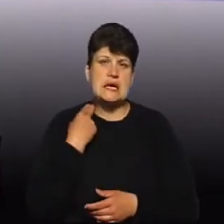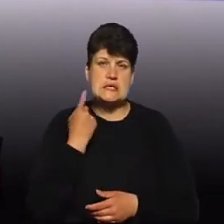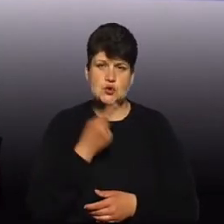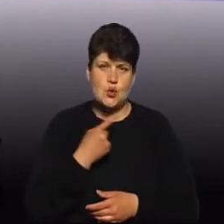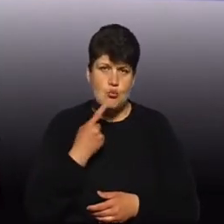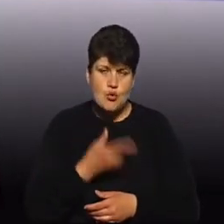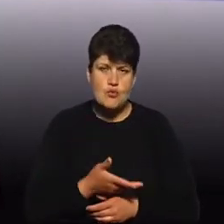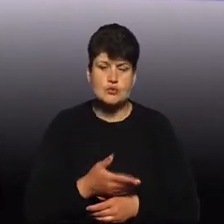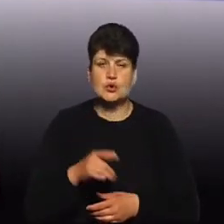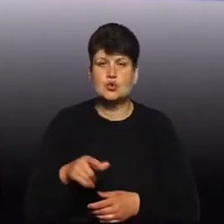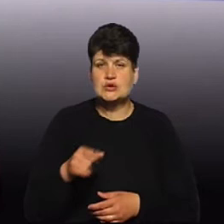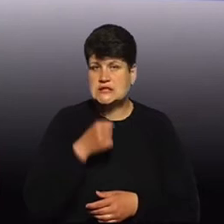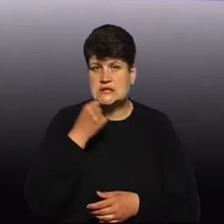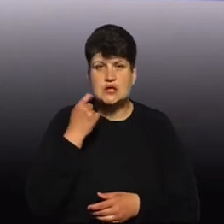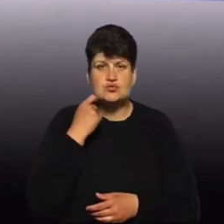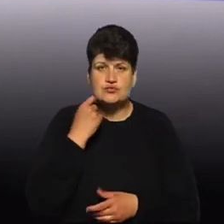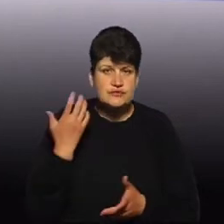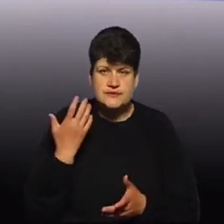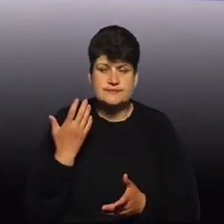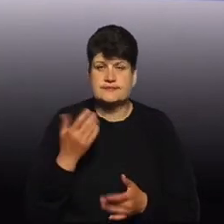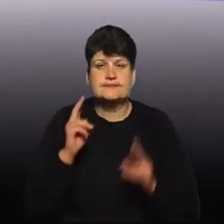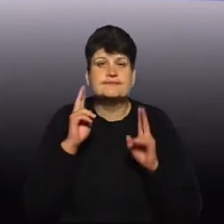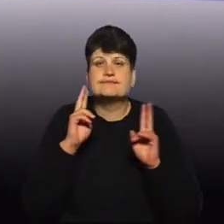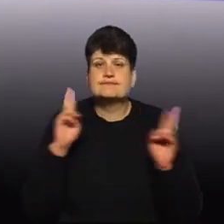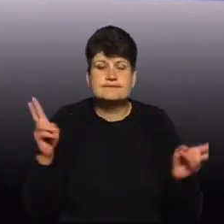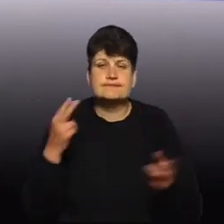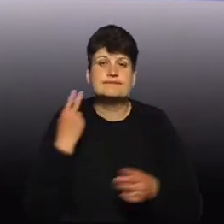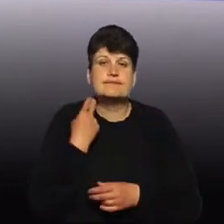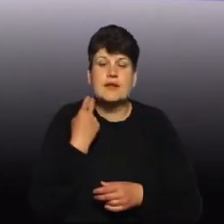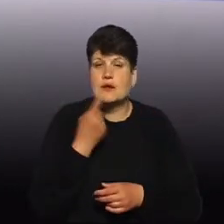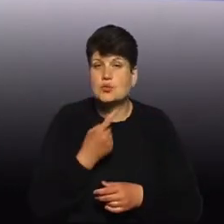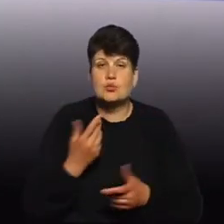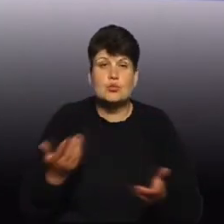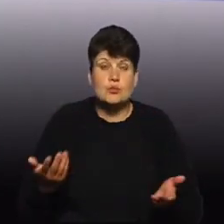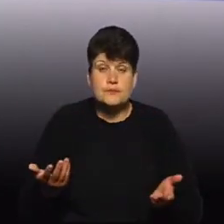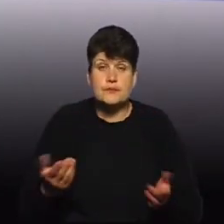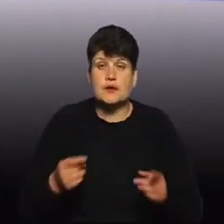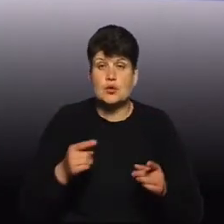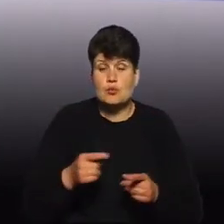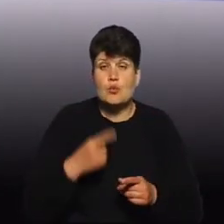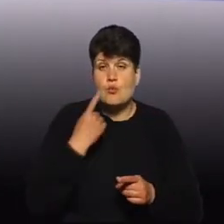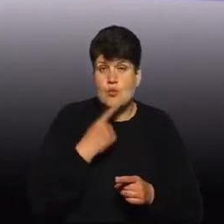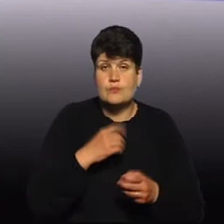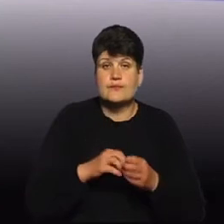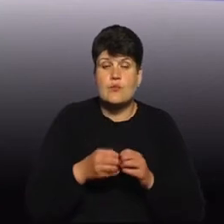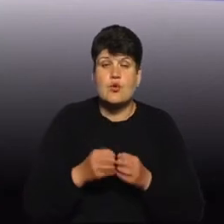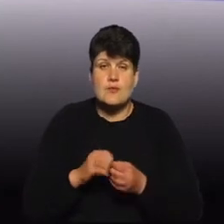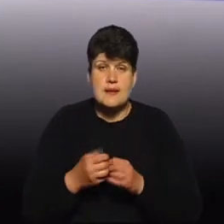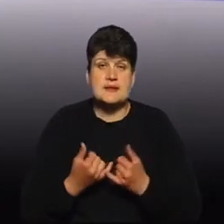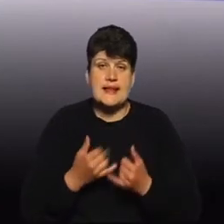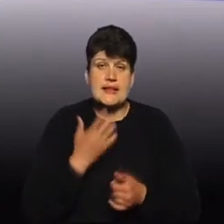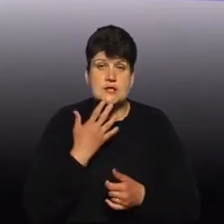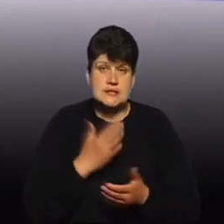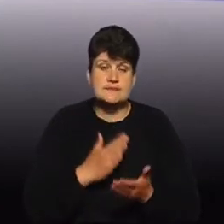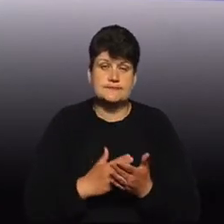старшого віку не вільно володіють англійською мовою, тому мовний бар'єр для іноземців з Європи стає